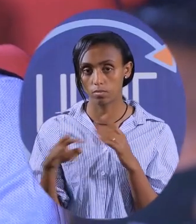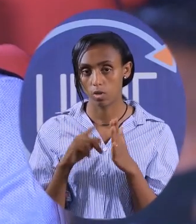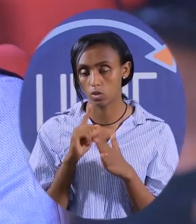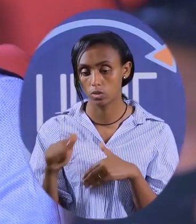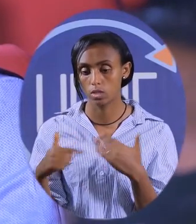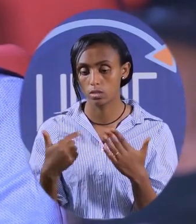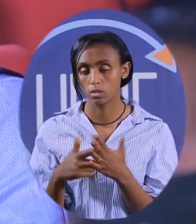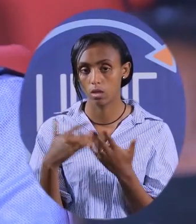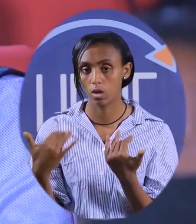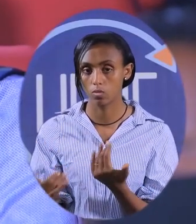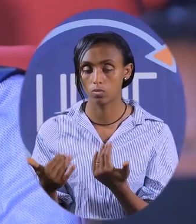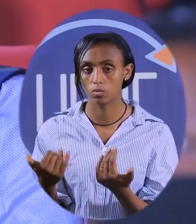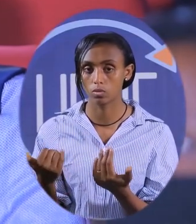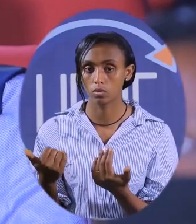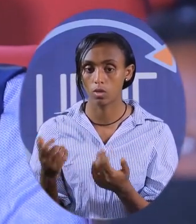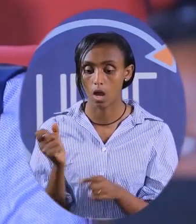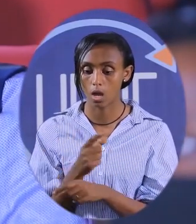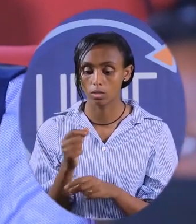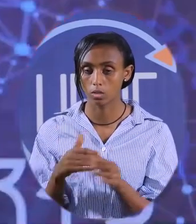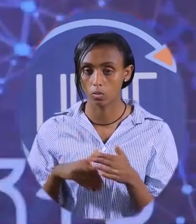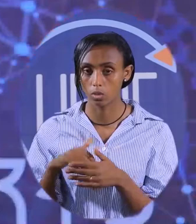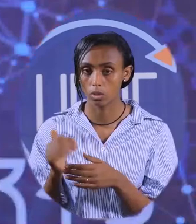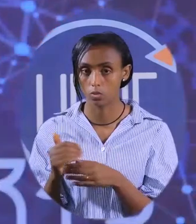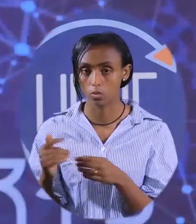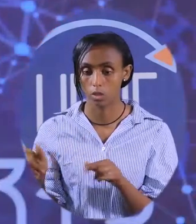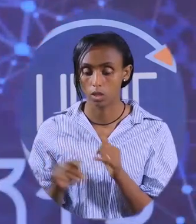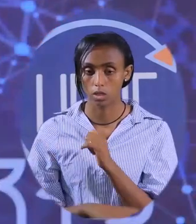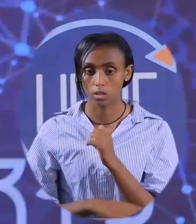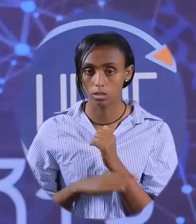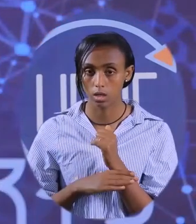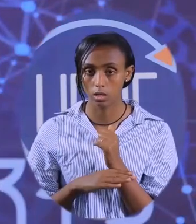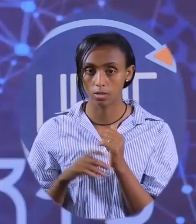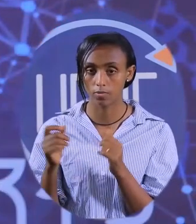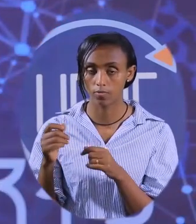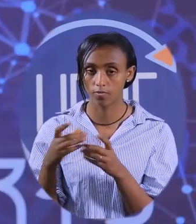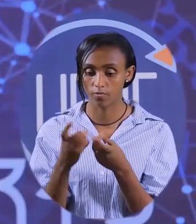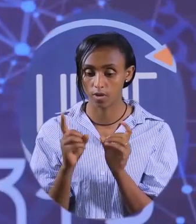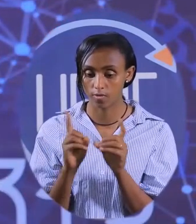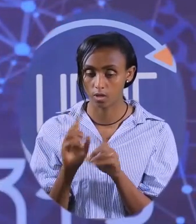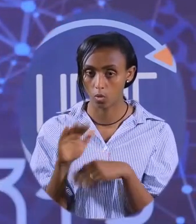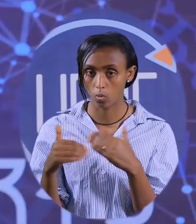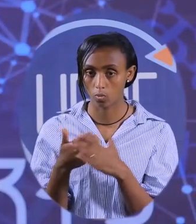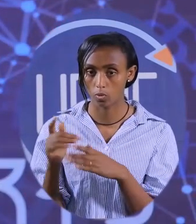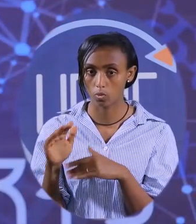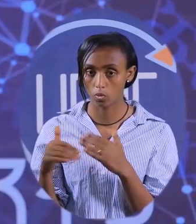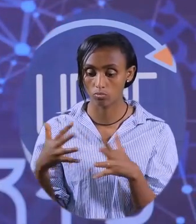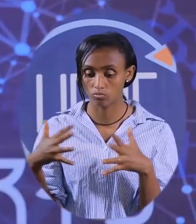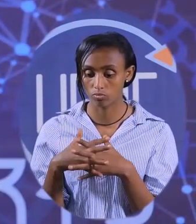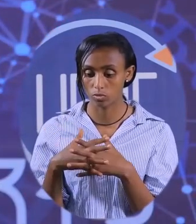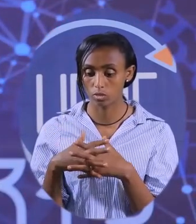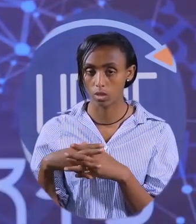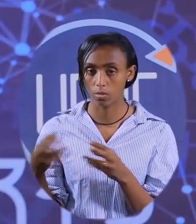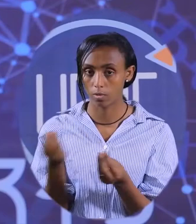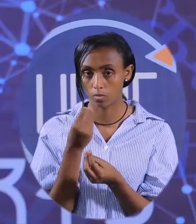ነው ስለዚህ አሁን ከአዝርት ወጠን ወደ እንስሳት ወደ አትክልት ወደ ፍራፍሬ ሁሉንም ደግሞ ቀላቅሎ ወደ